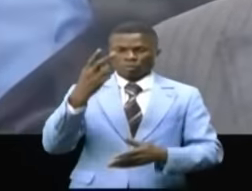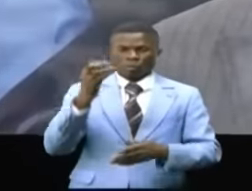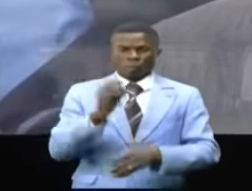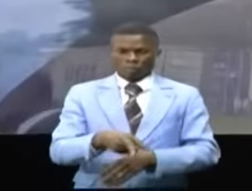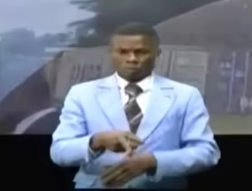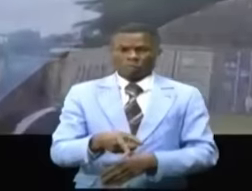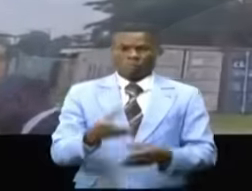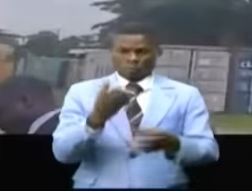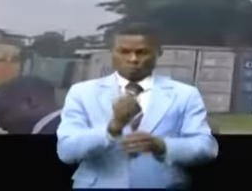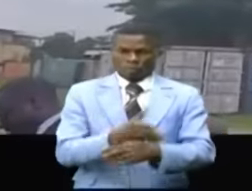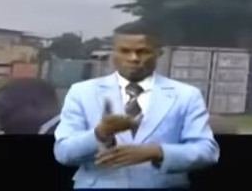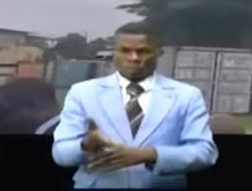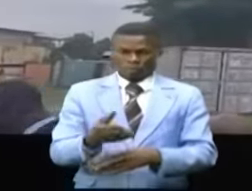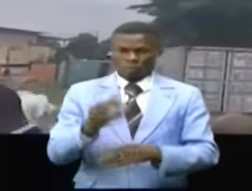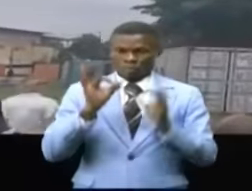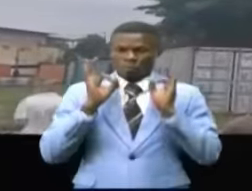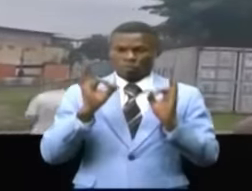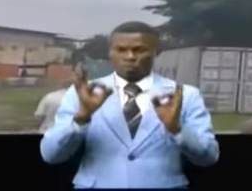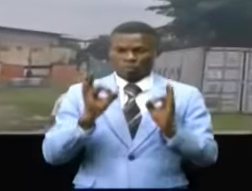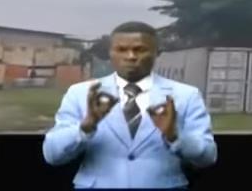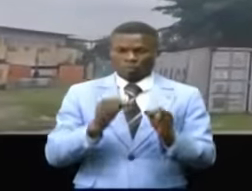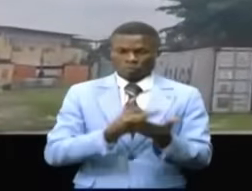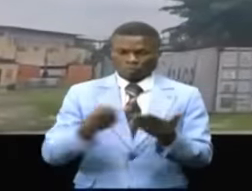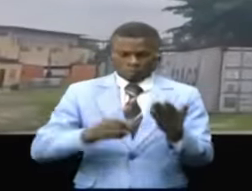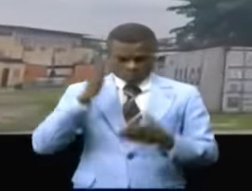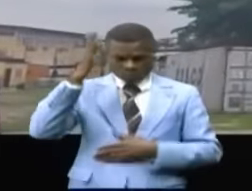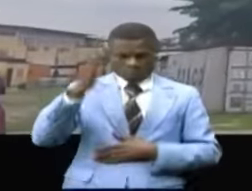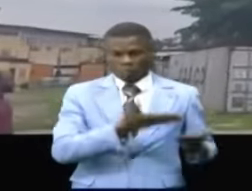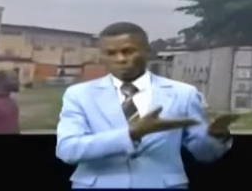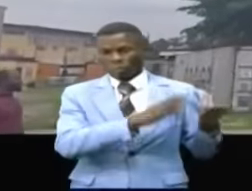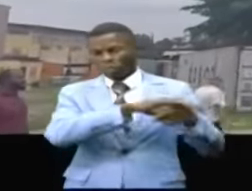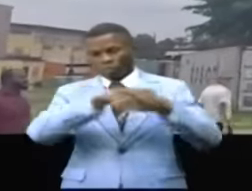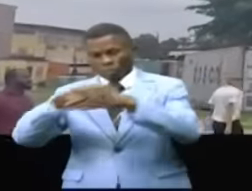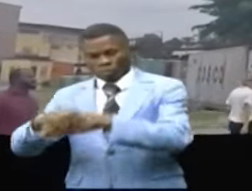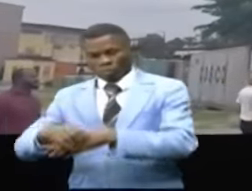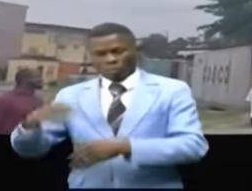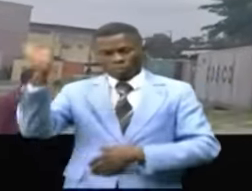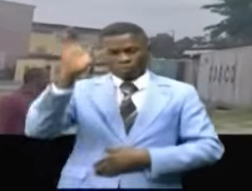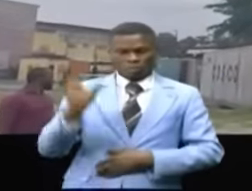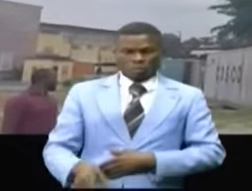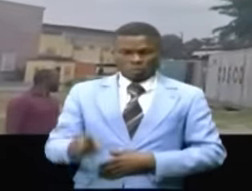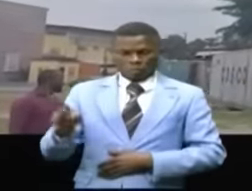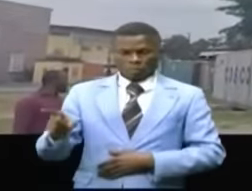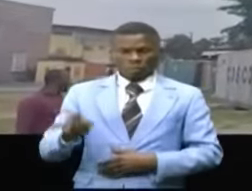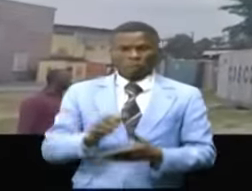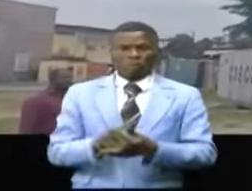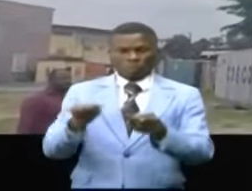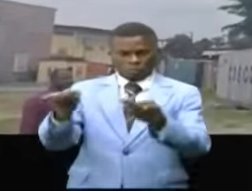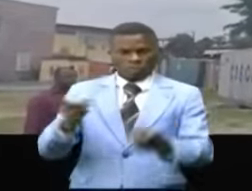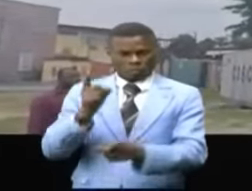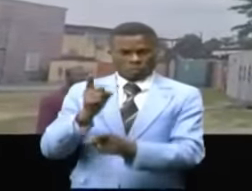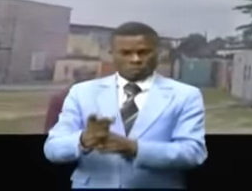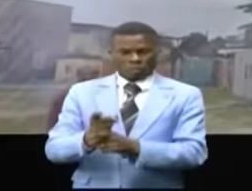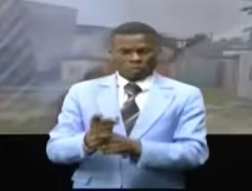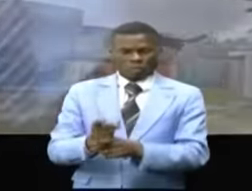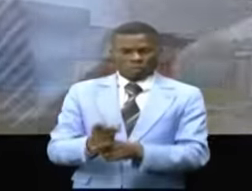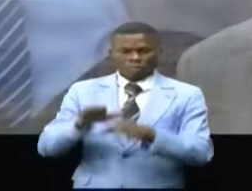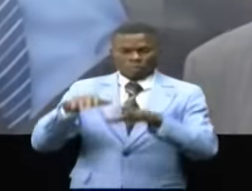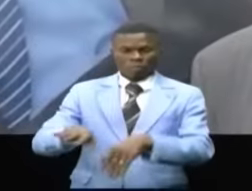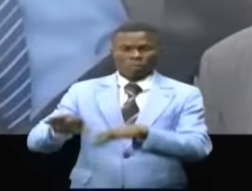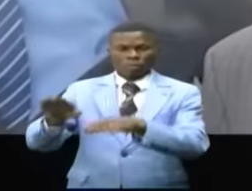neufs. Je crois d'ici la semaine prochaine, nous allons les acheminer au Congo central, notamment sur site, sur la